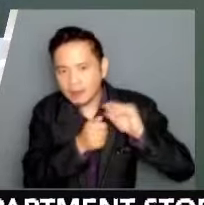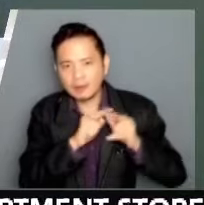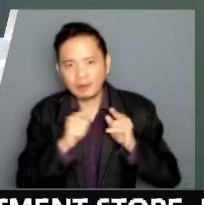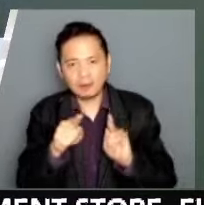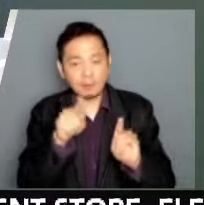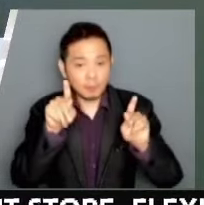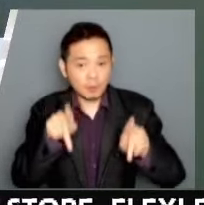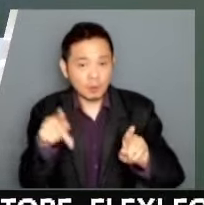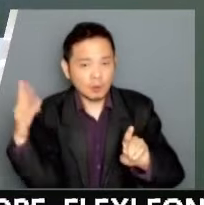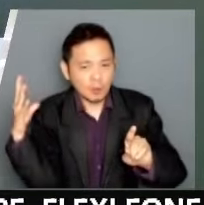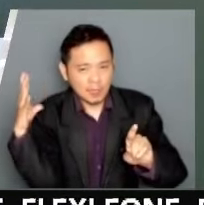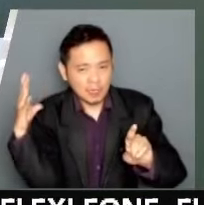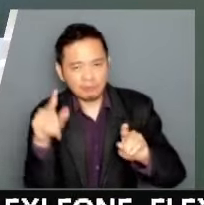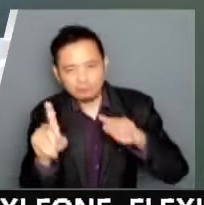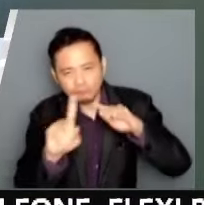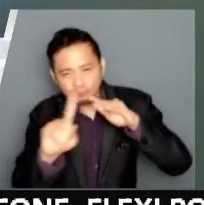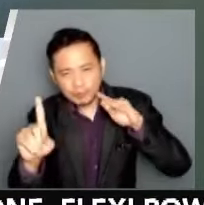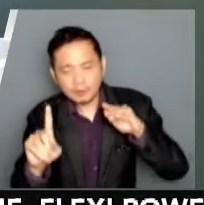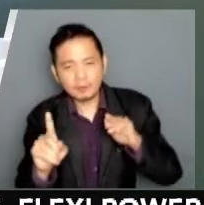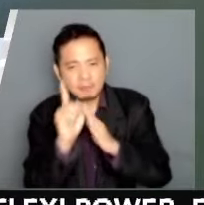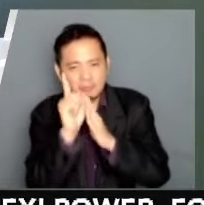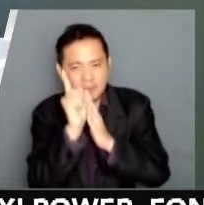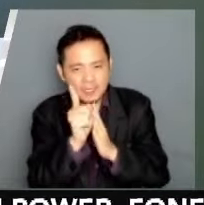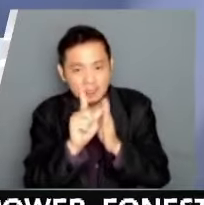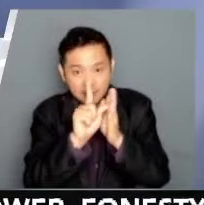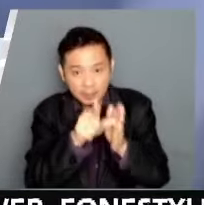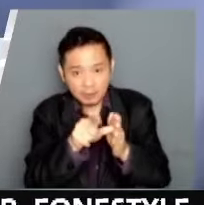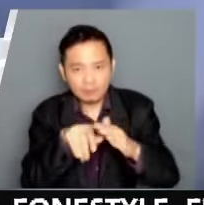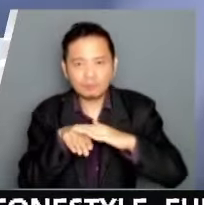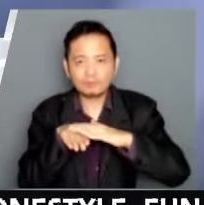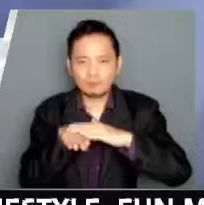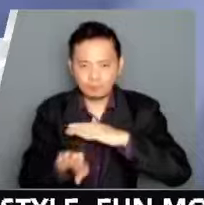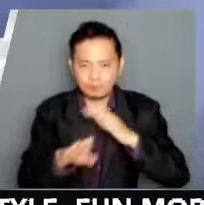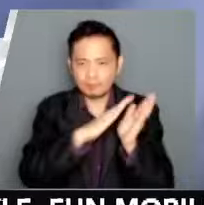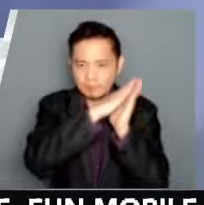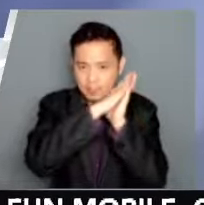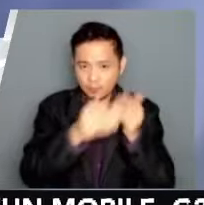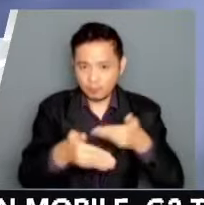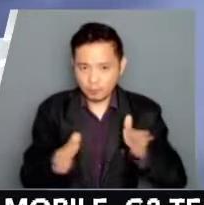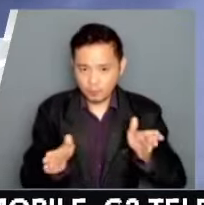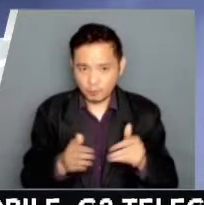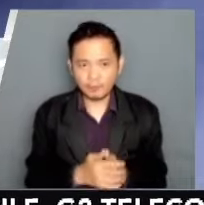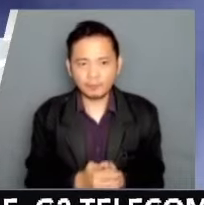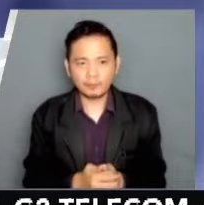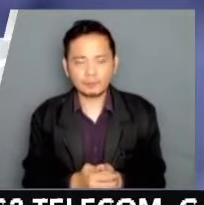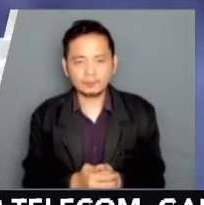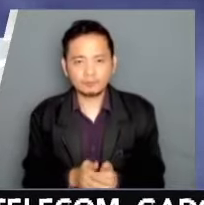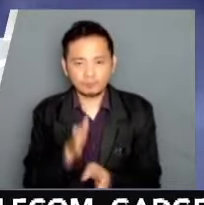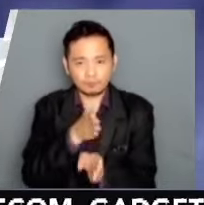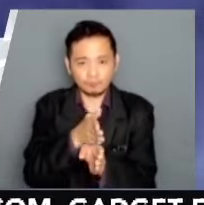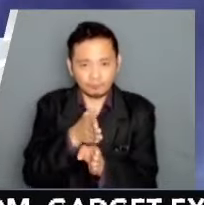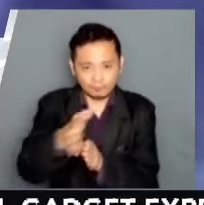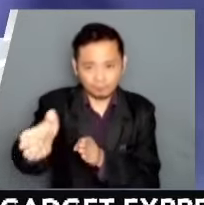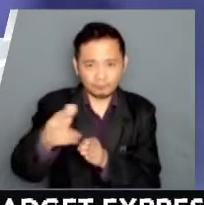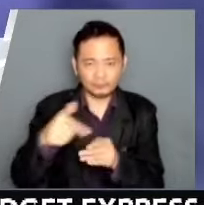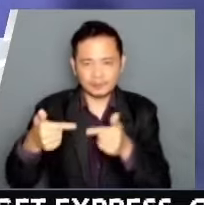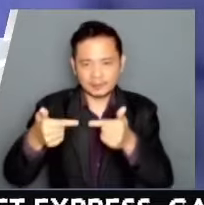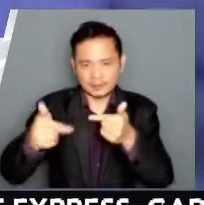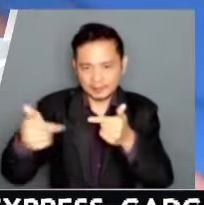ilang minuto lang ang lumipas pinasok na niya ang kwarto tapos lumabas at dumiretso sa gate hanggang sa tuluyan ng